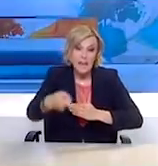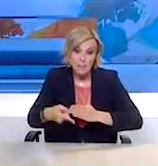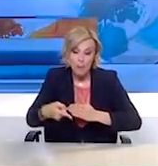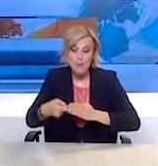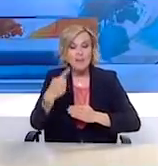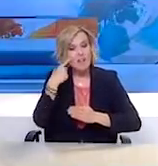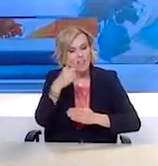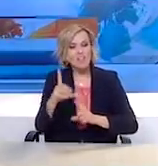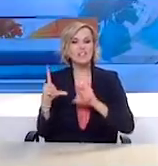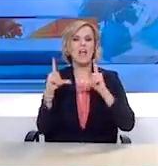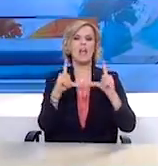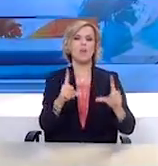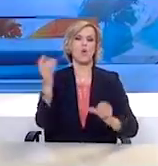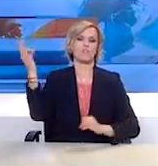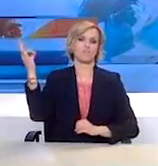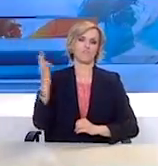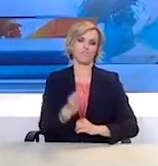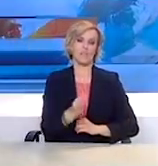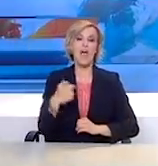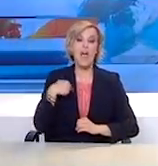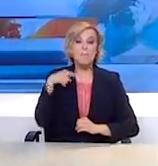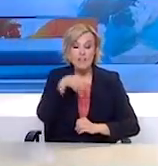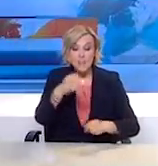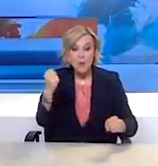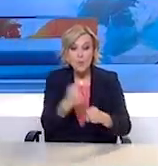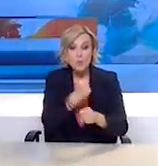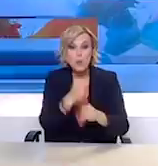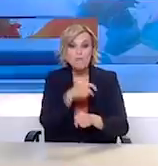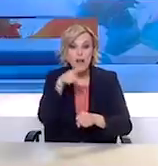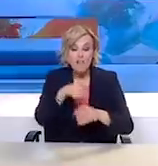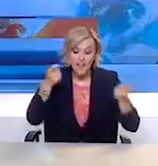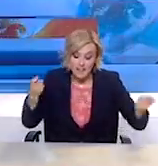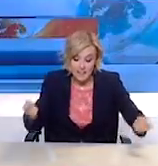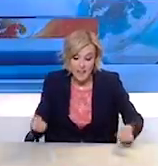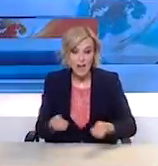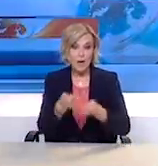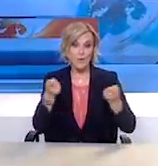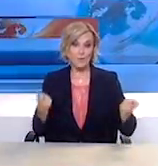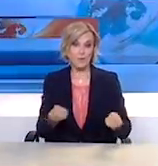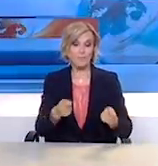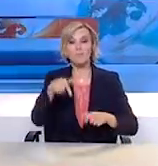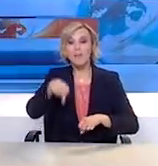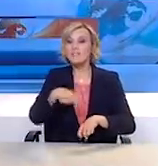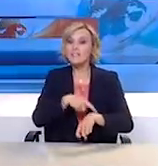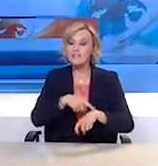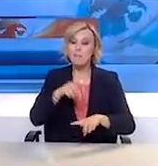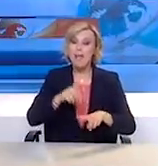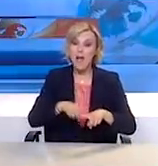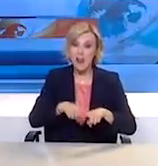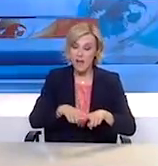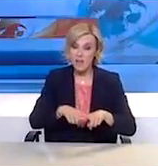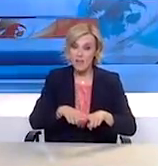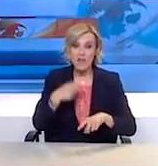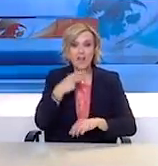αναφέρει δημοσιογράφος και τα έχουμε βάλει μπροστά και τα υλοποιούμε. Η χώρα μας επίσης αυτή την περίοδο στον τομέα της